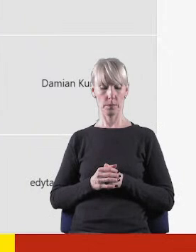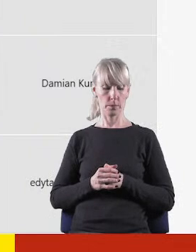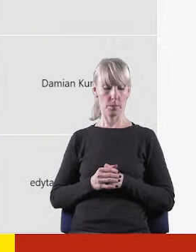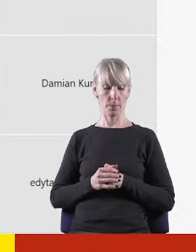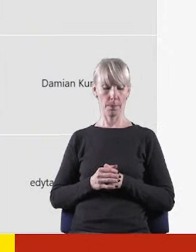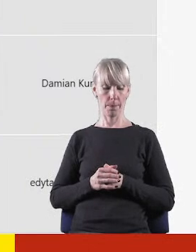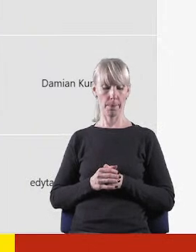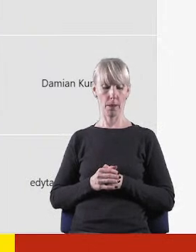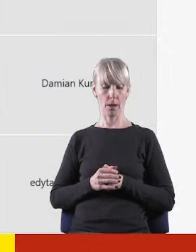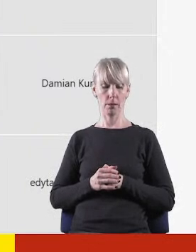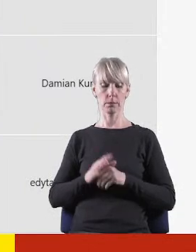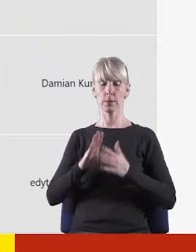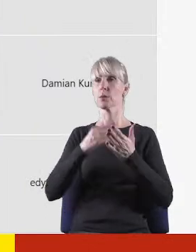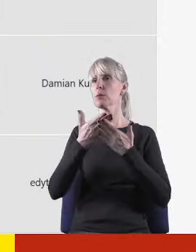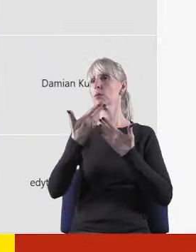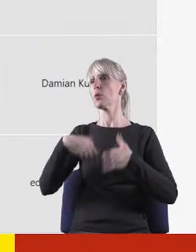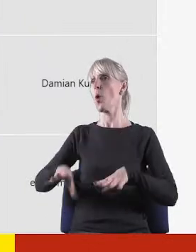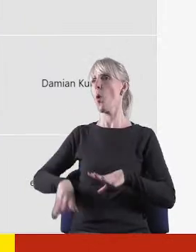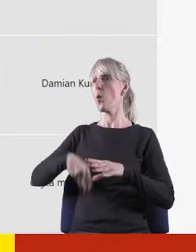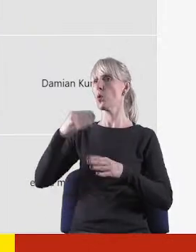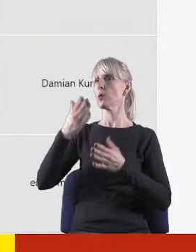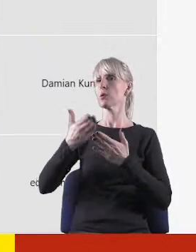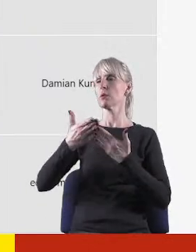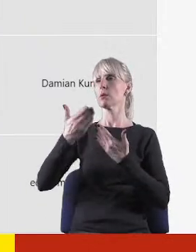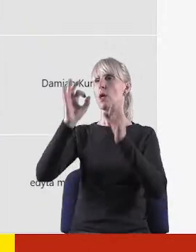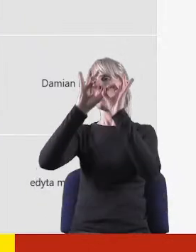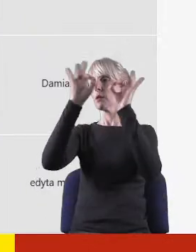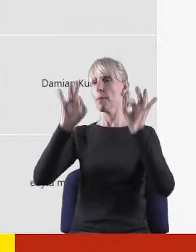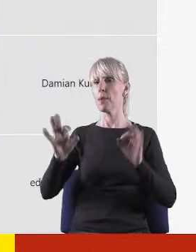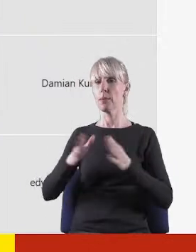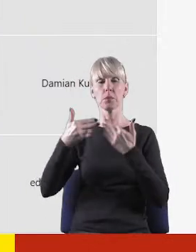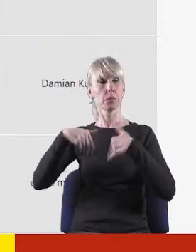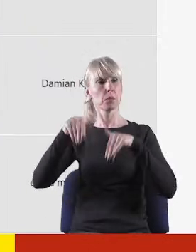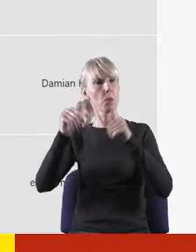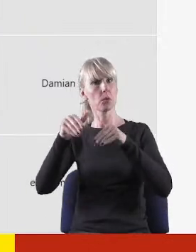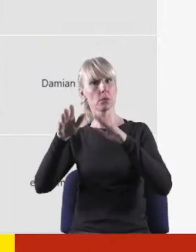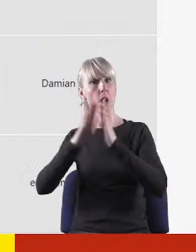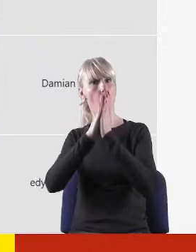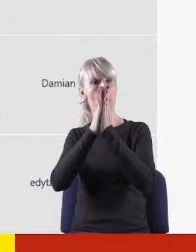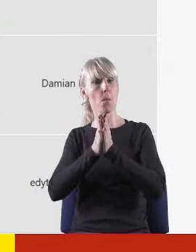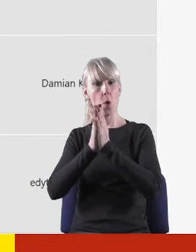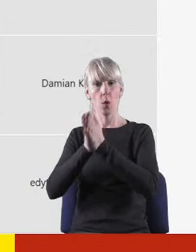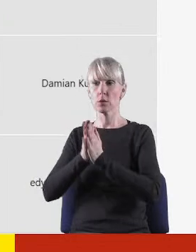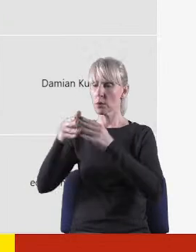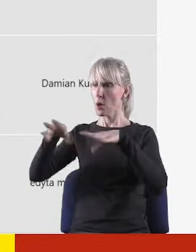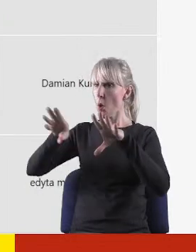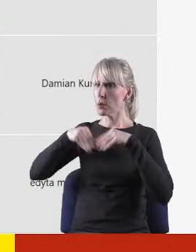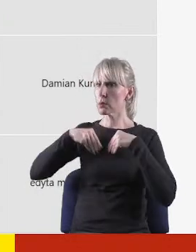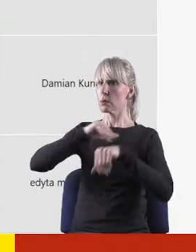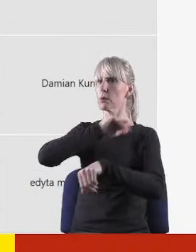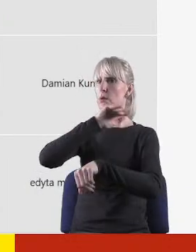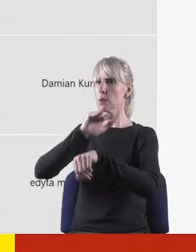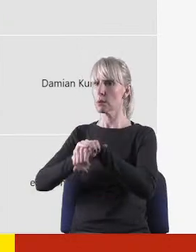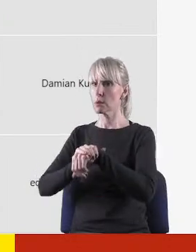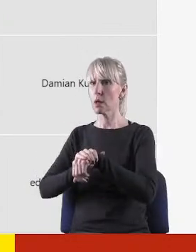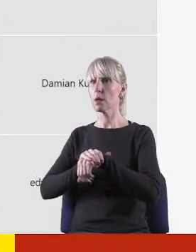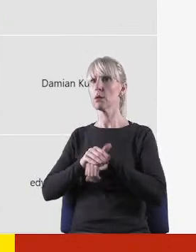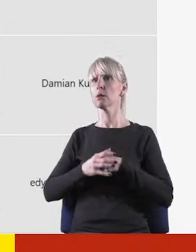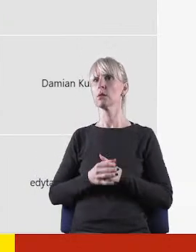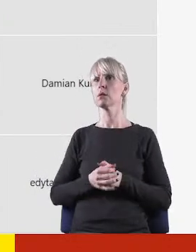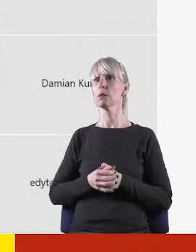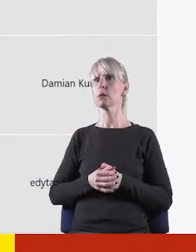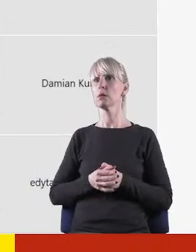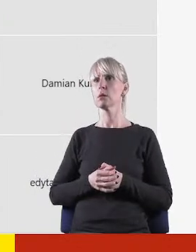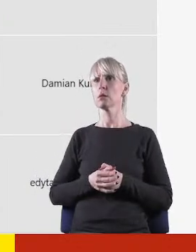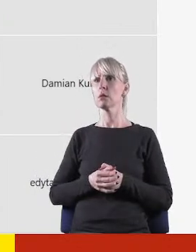nawet uroczystości rozdawania dyplomów, można prosić o uzyskanie zgody na to, by później w